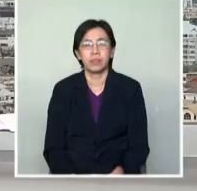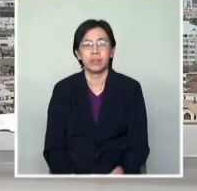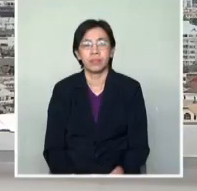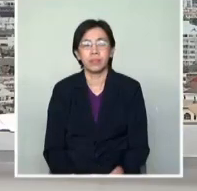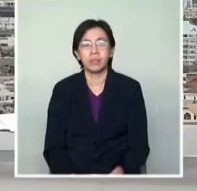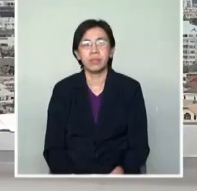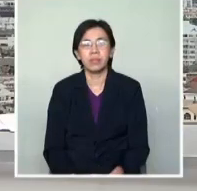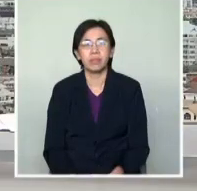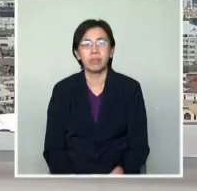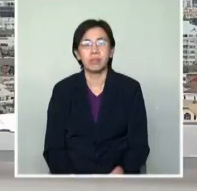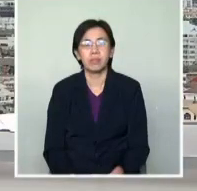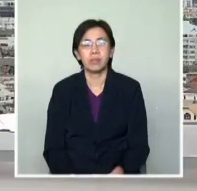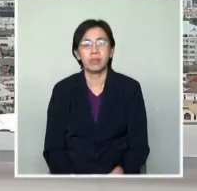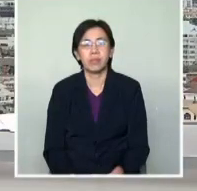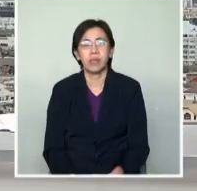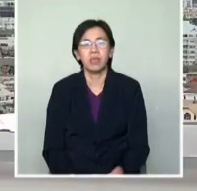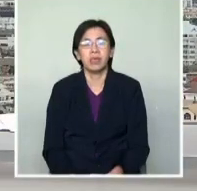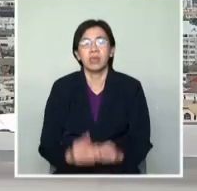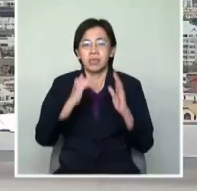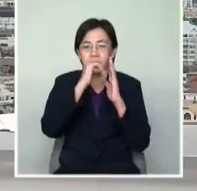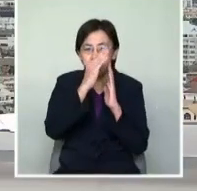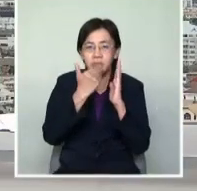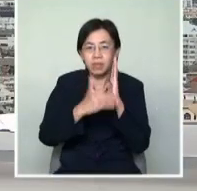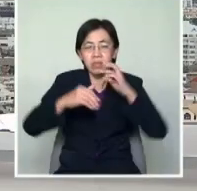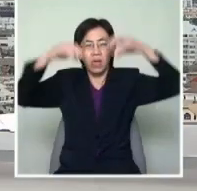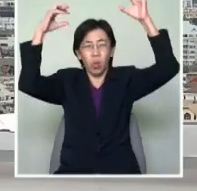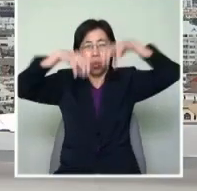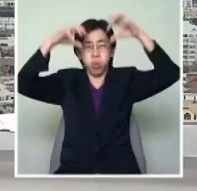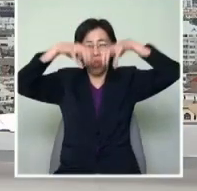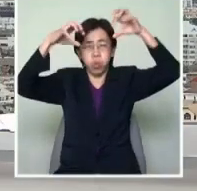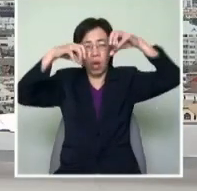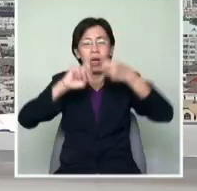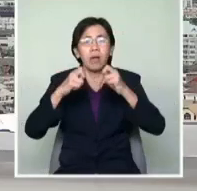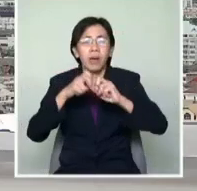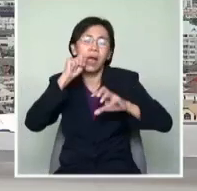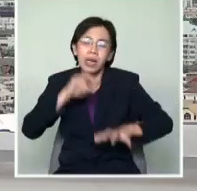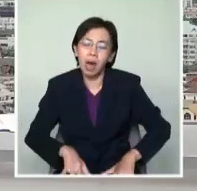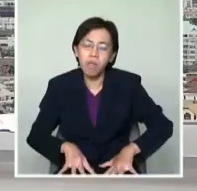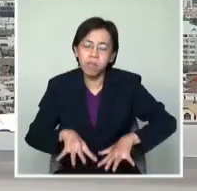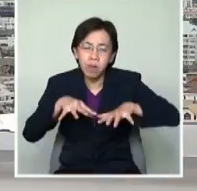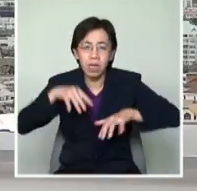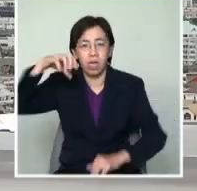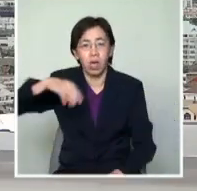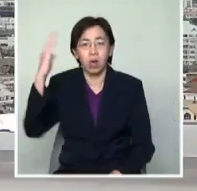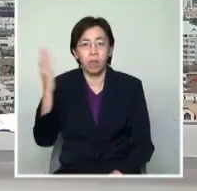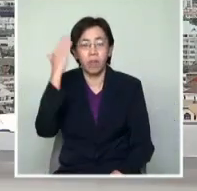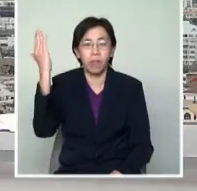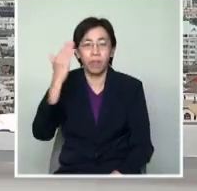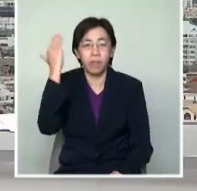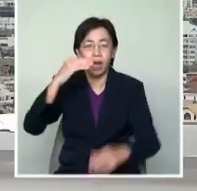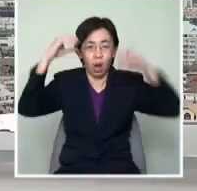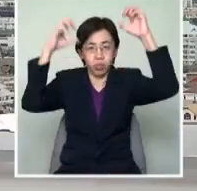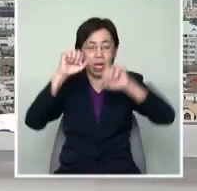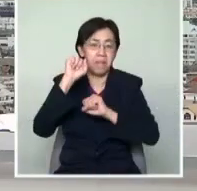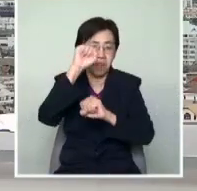คือถึงแม้เราจะเห็นภาพหลายพื้นที่นะคะมีฝนตกลงมาแล้วก็เกิดปัญหาน้ำท่วมแบบนี้เนี่ยแต่ว่ากรมอุตุนิยมวิทยาก็ยังคงออก